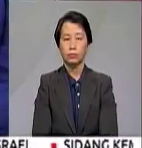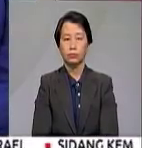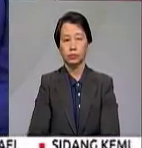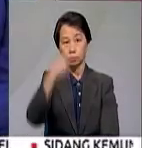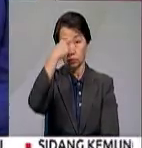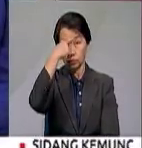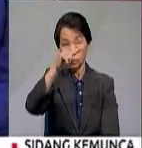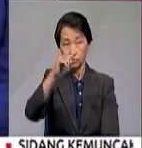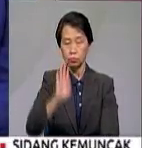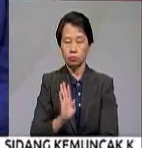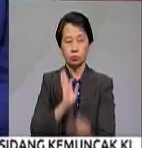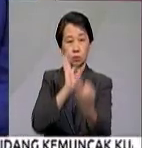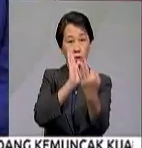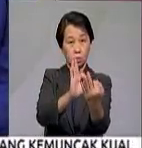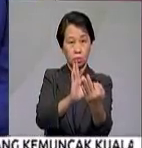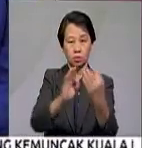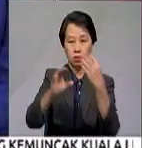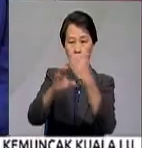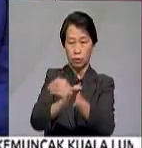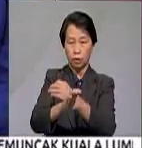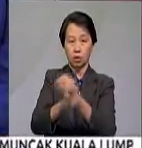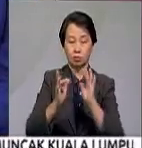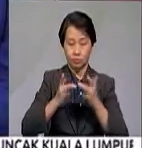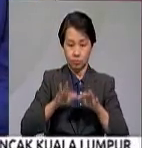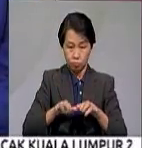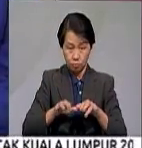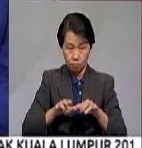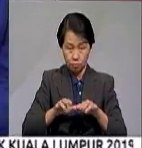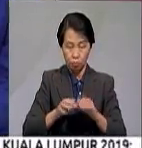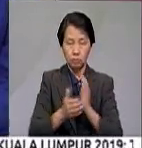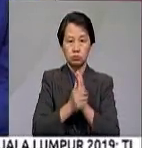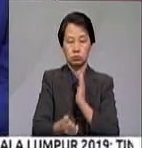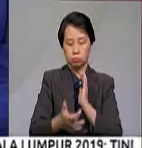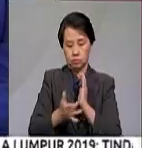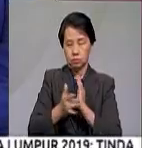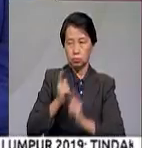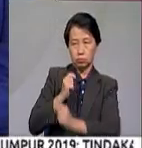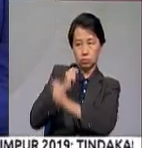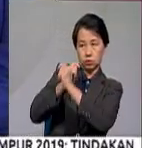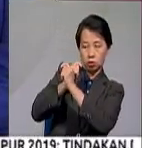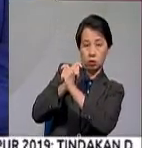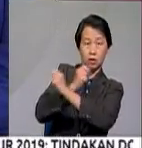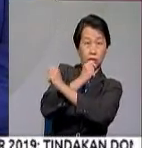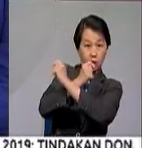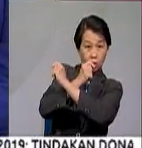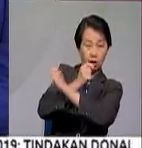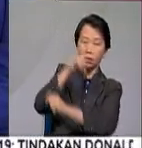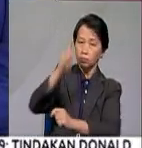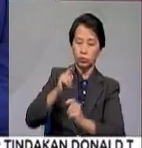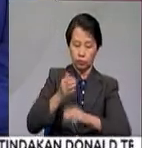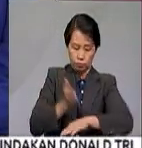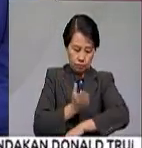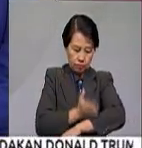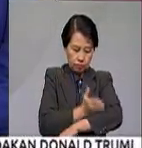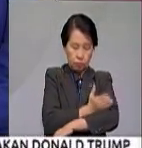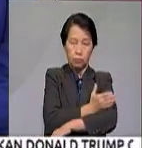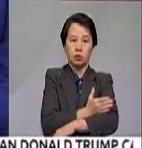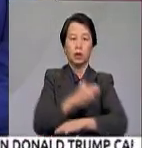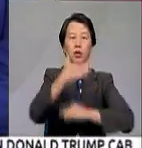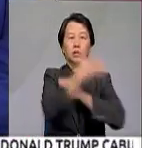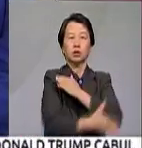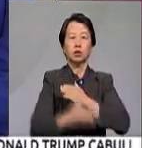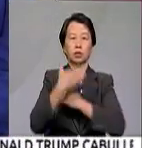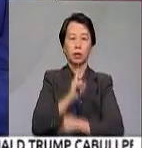Bagi mendepani cabaran perang cyber pula, kemahiran teknologi pertahanan perlu ditingkatkan oleh negara-negara Islam. Jelas